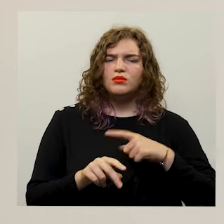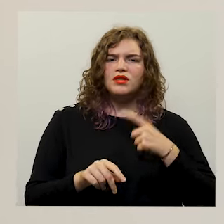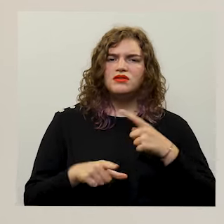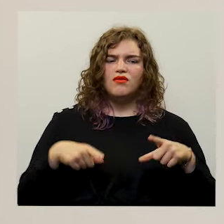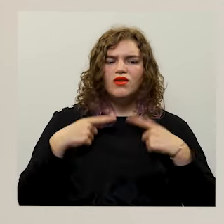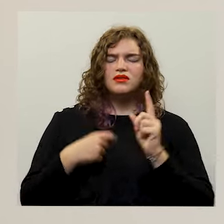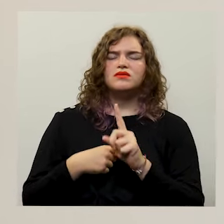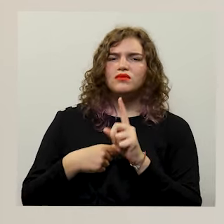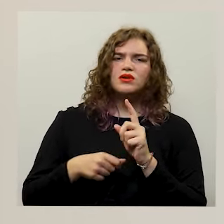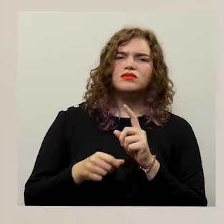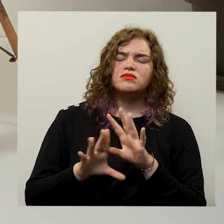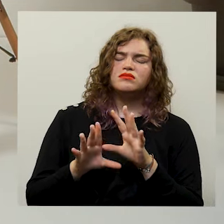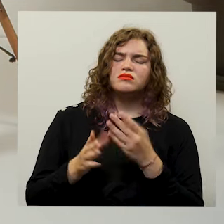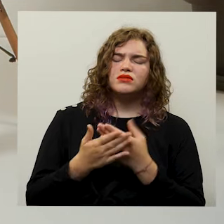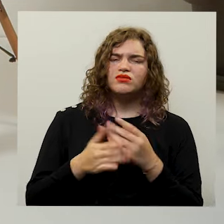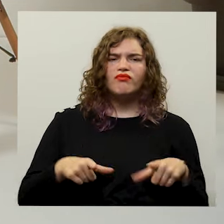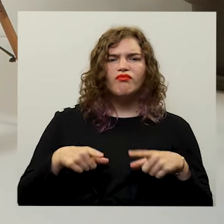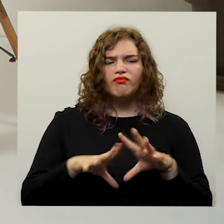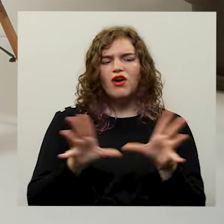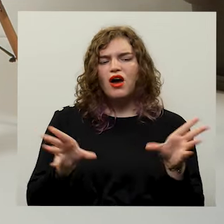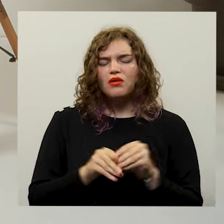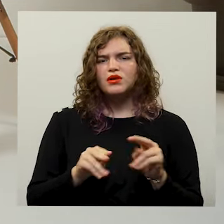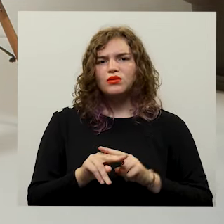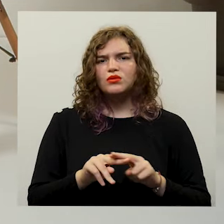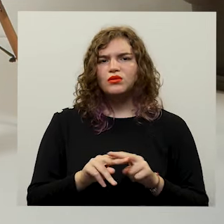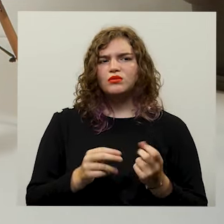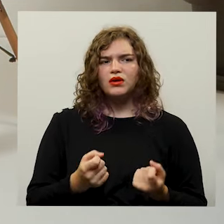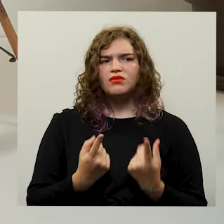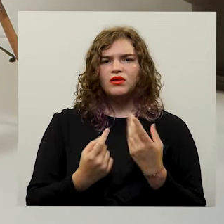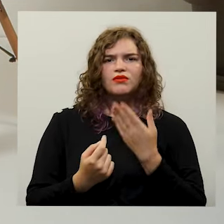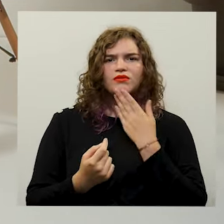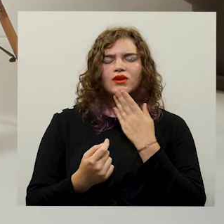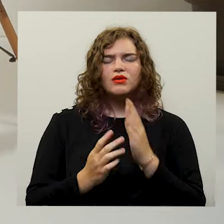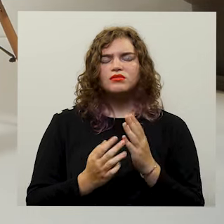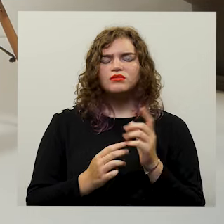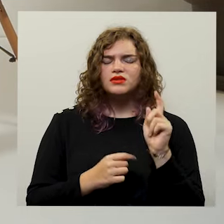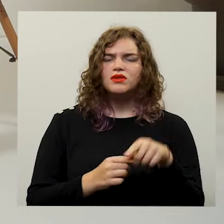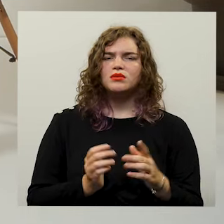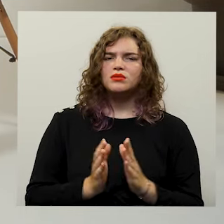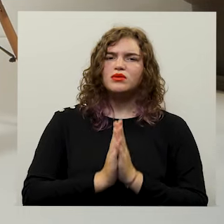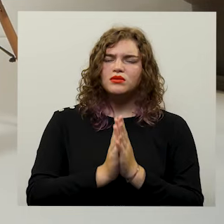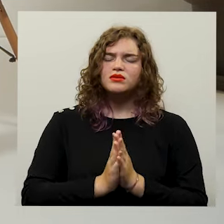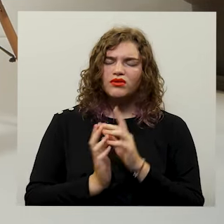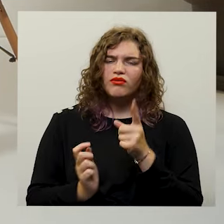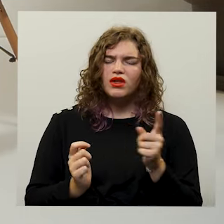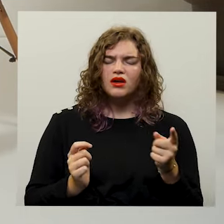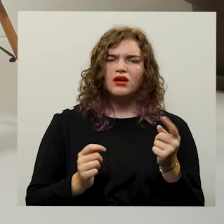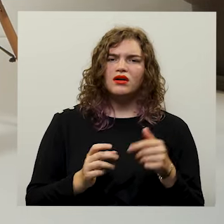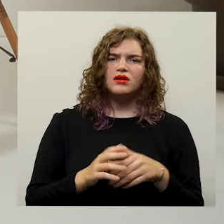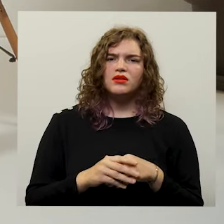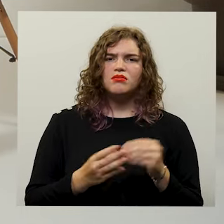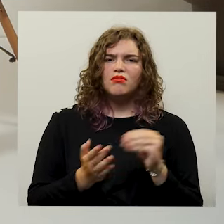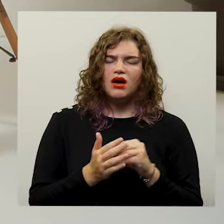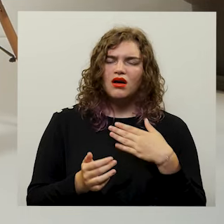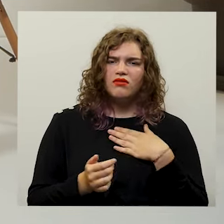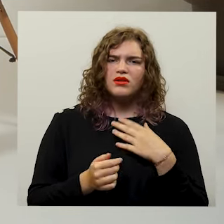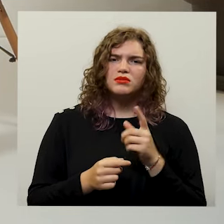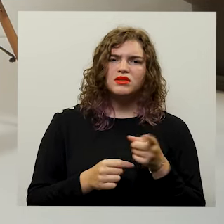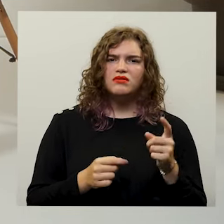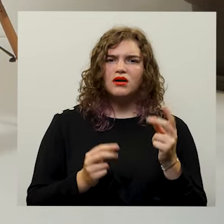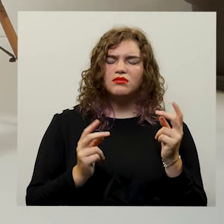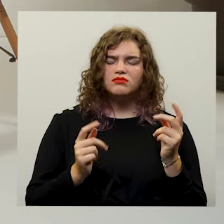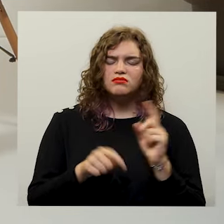la finalul discuției noastre? Și o să vă rog să venim și cu o rugăciune înaintea lui Dumnezeu fiecare. Mai avem câteva minute. Cum este